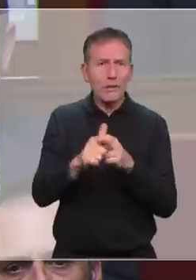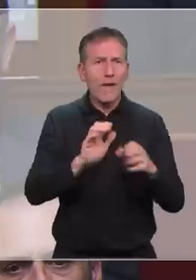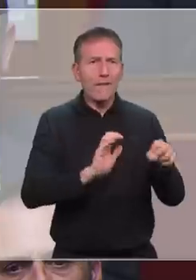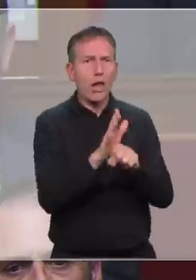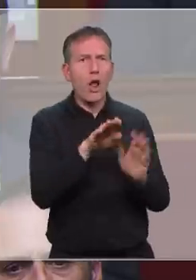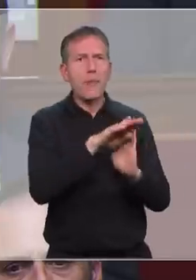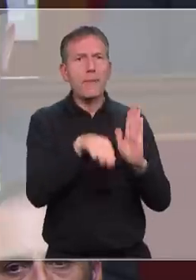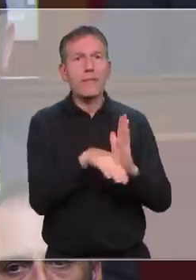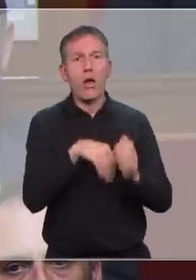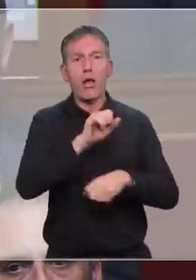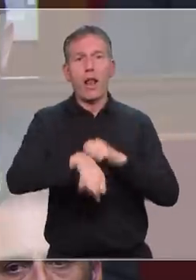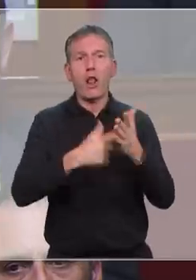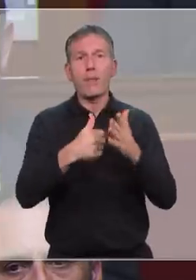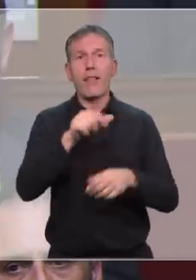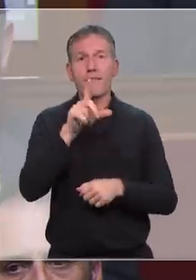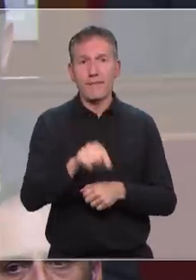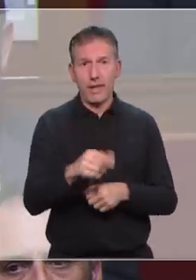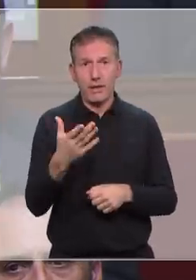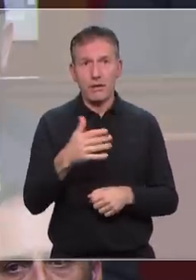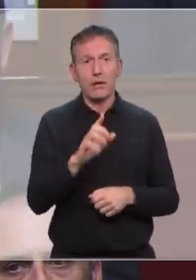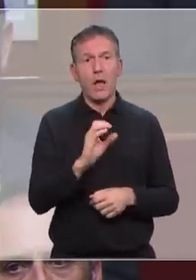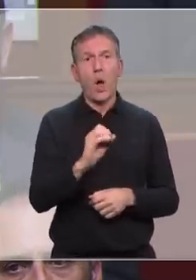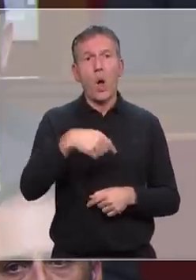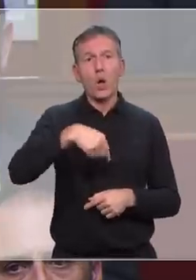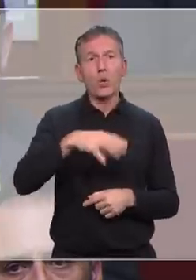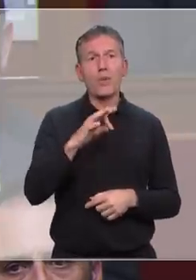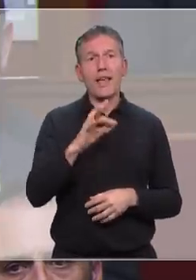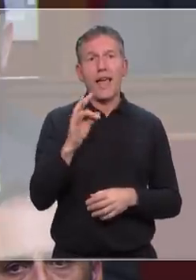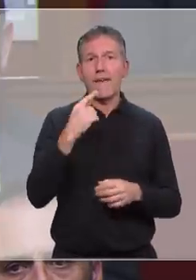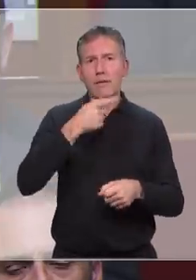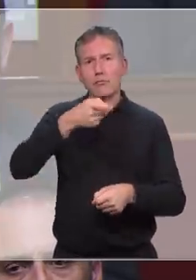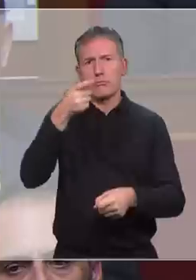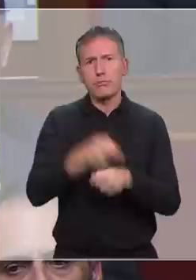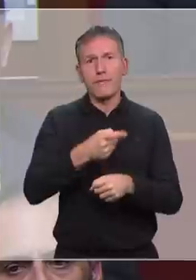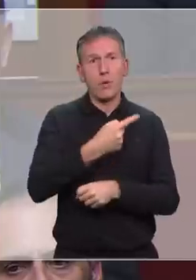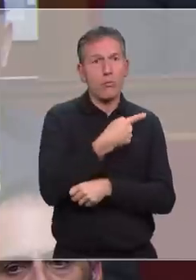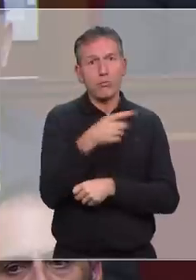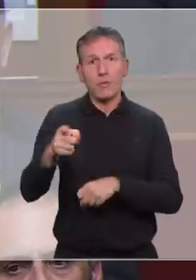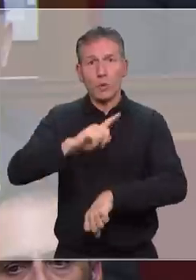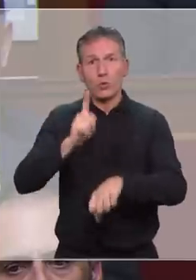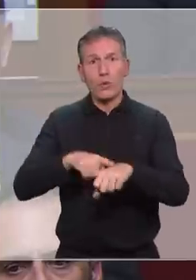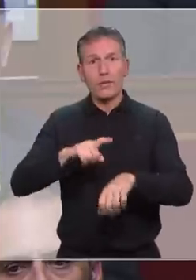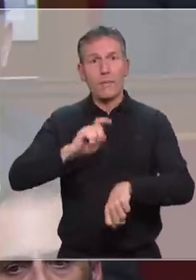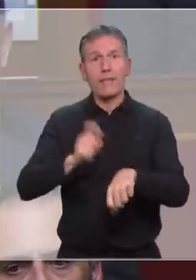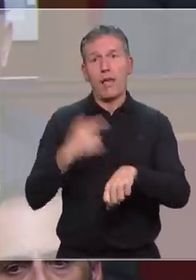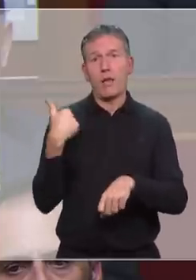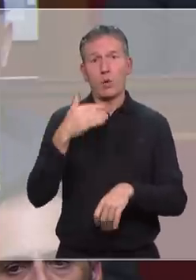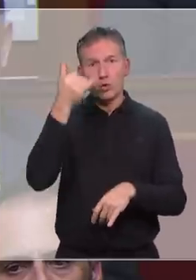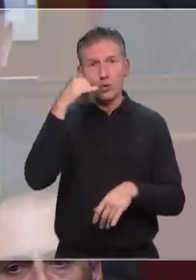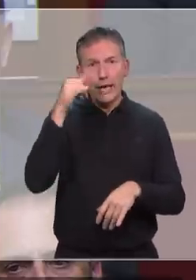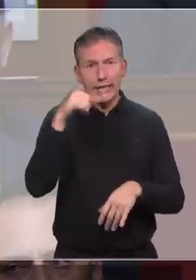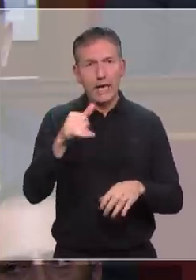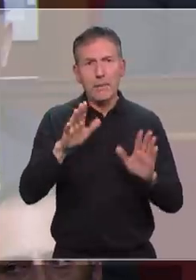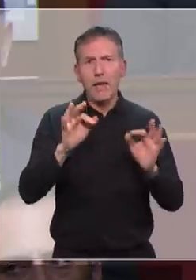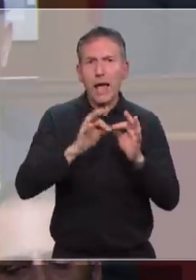mineur en 2020. La dernière OQTF le visant avait même été prononcée avec application immédiate au mois de juillet de cette année.